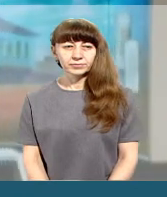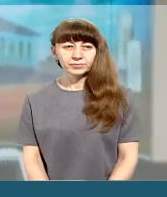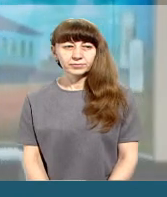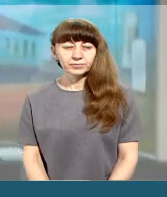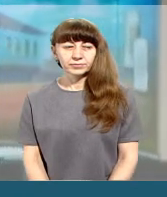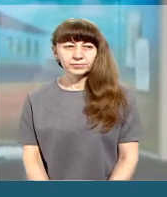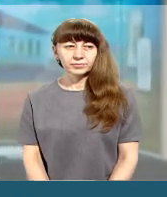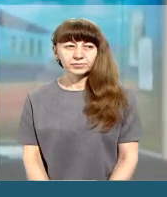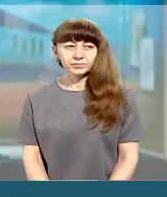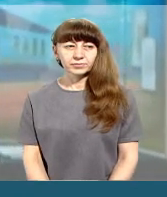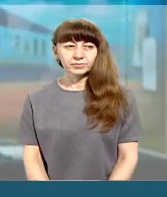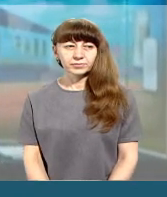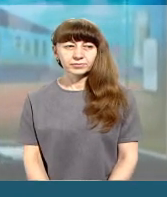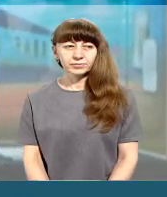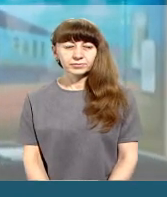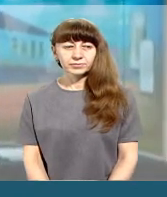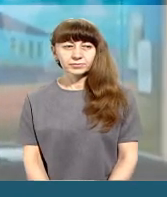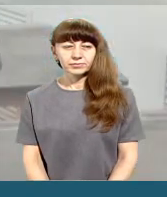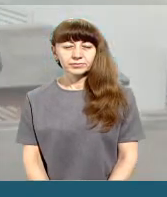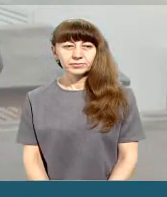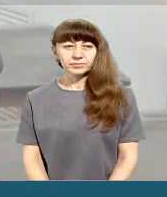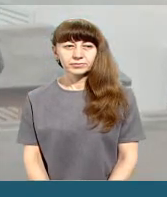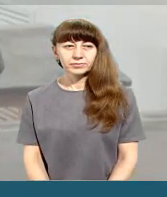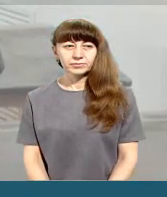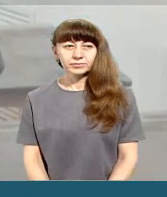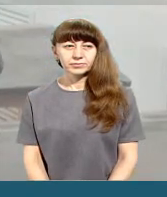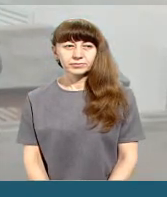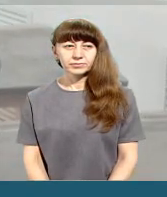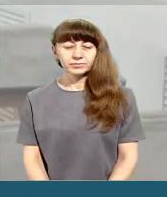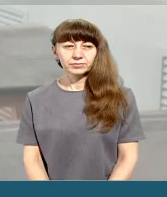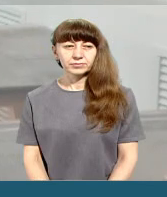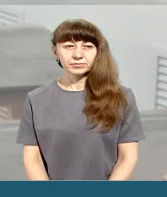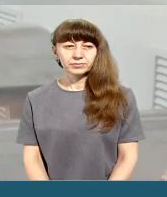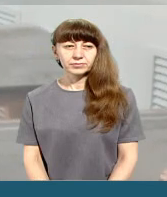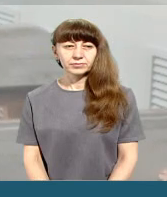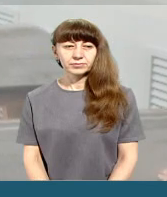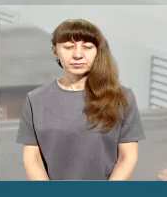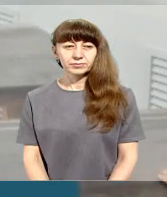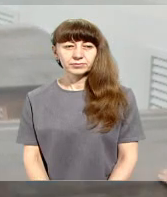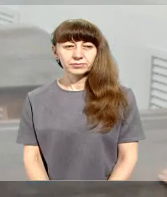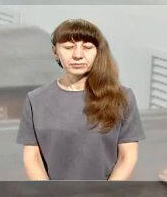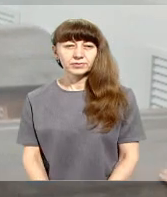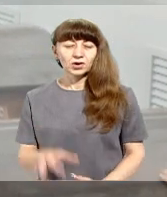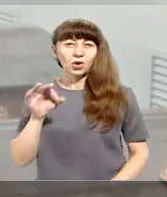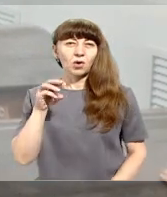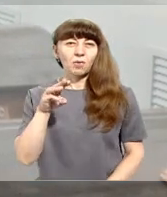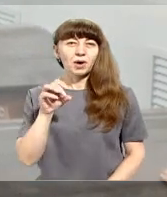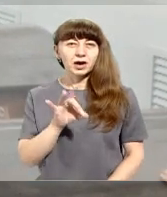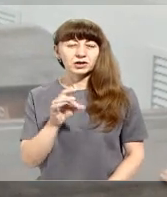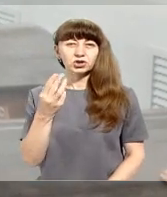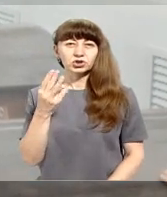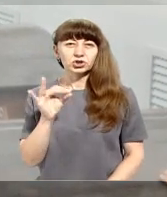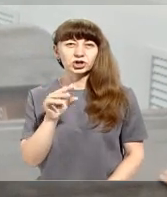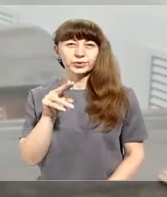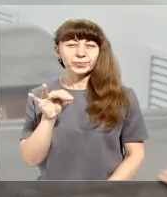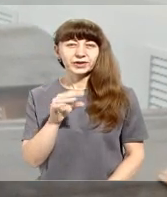ұлылардың, ұрпаққа ғұмардайын қол жағайда. Жалпы үлгі өнегесі көп деп ойлаймын, өйткен себебі